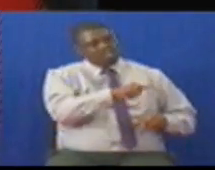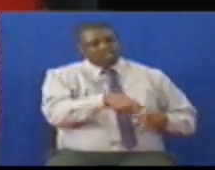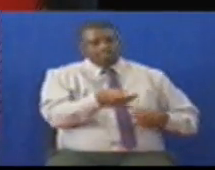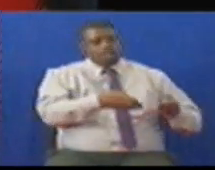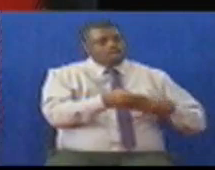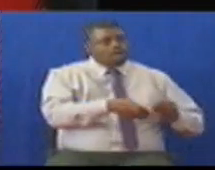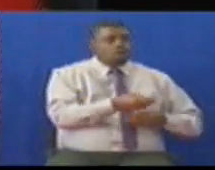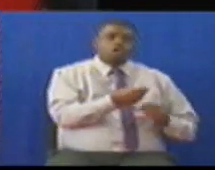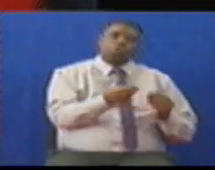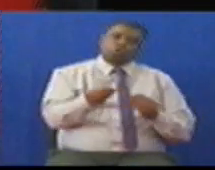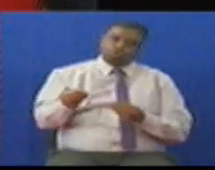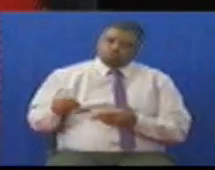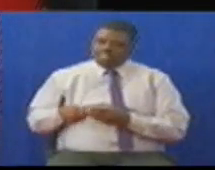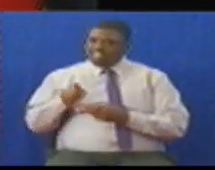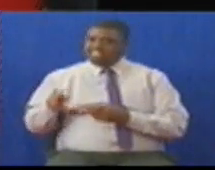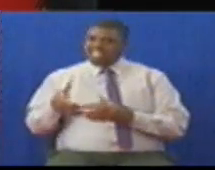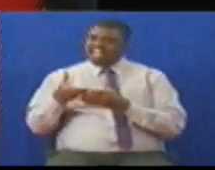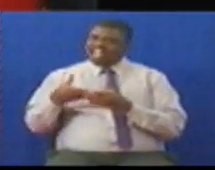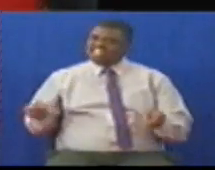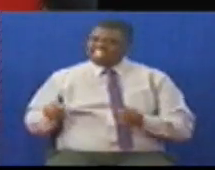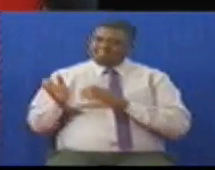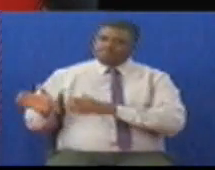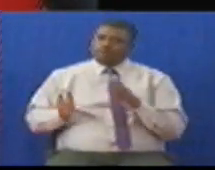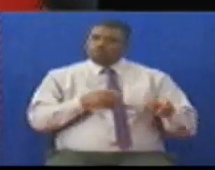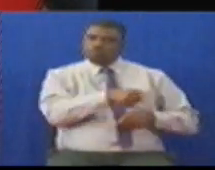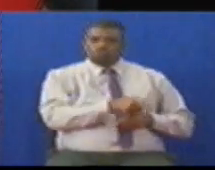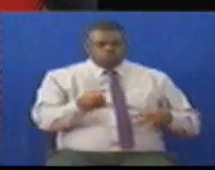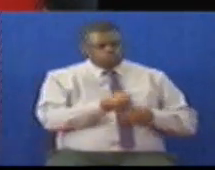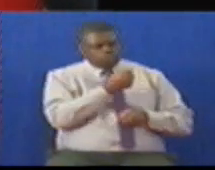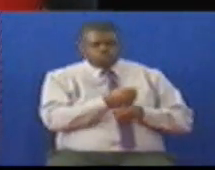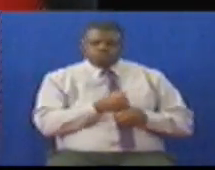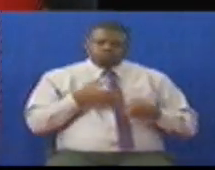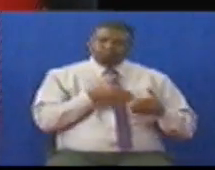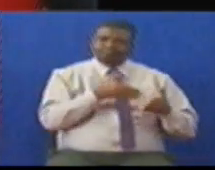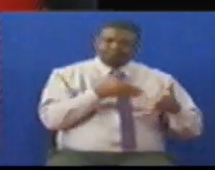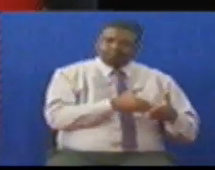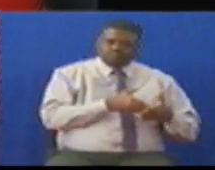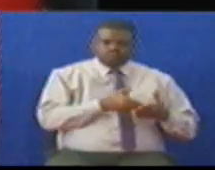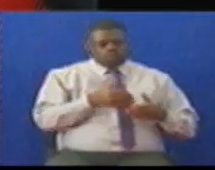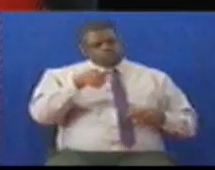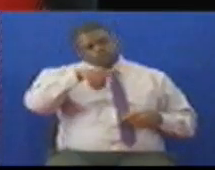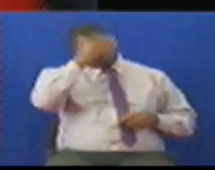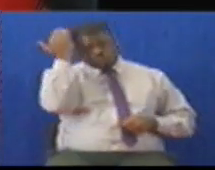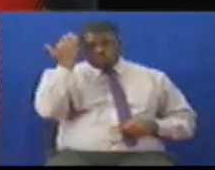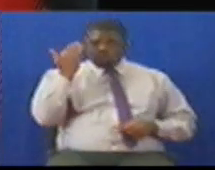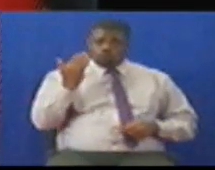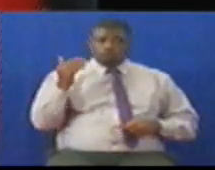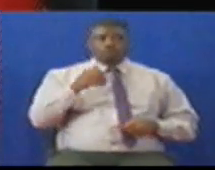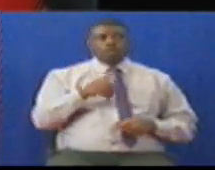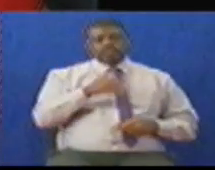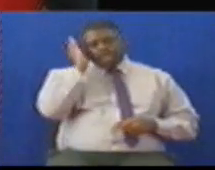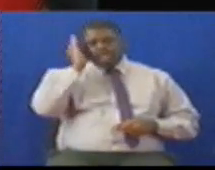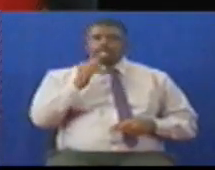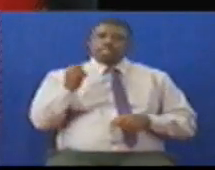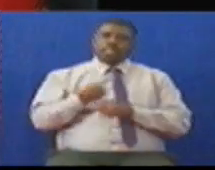kwa Mkurabita inaathiri utendaji wa mpango huo na hivyo kukwamisha shughuli za urasimu. Ikiwezesha chuo cha utumishi wa umma kampasi ya Singida kujenga majengo yake katika